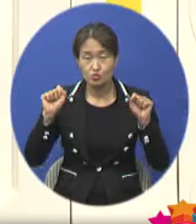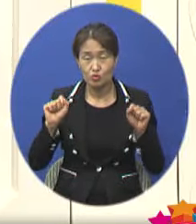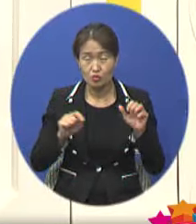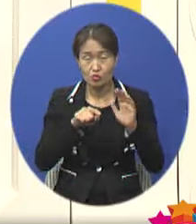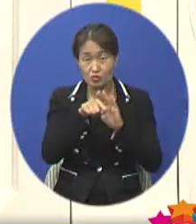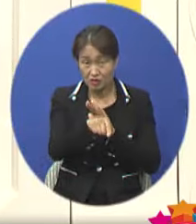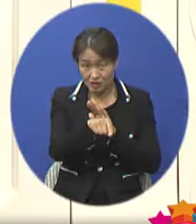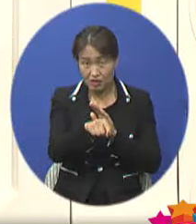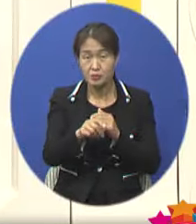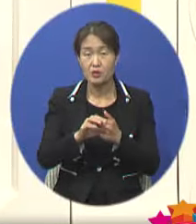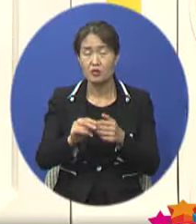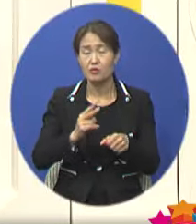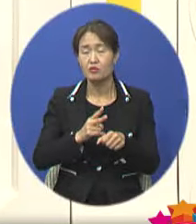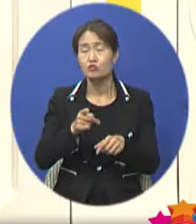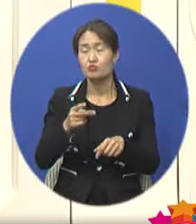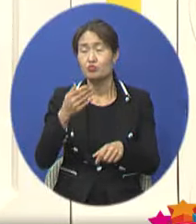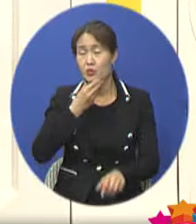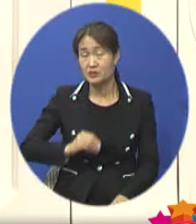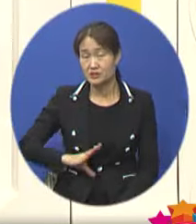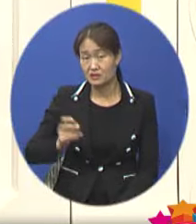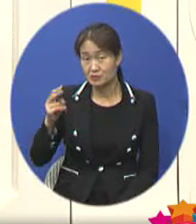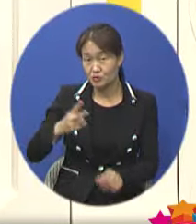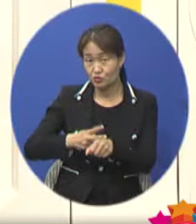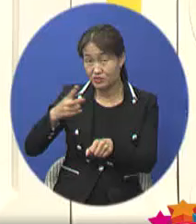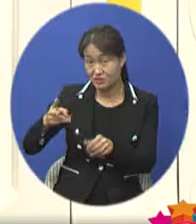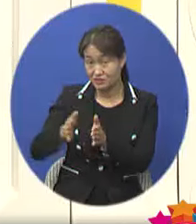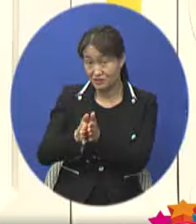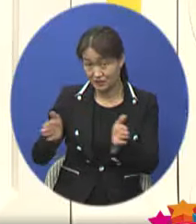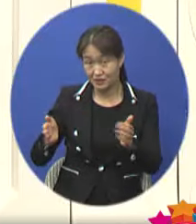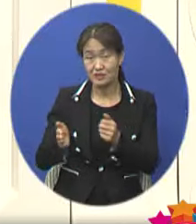복지 대비 2시에 하니까는 예. 네. 2시